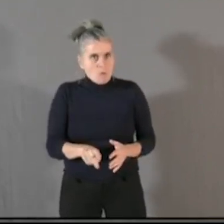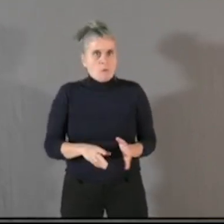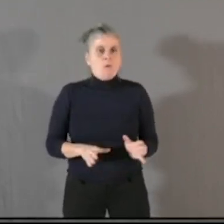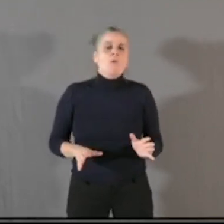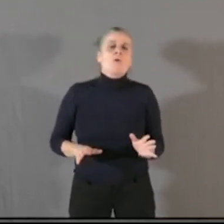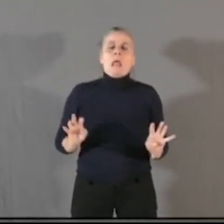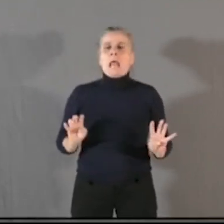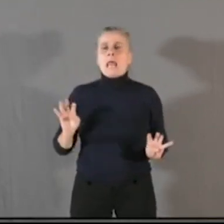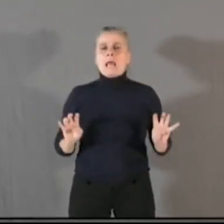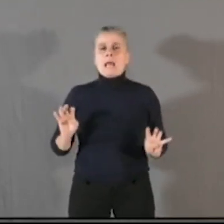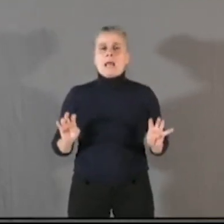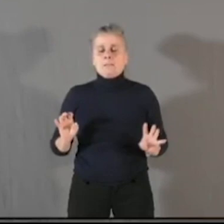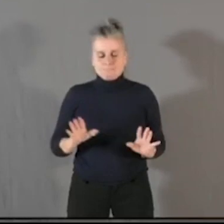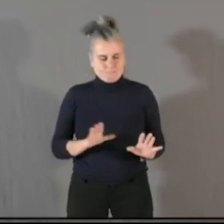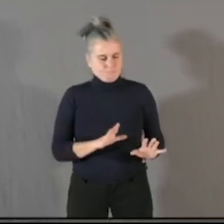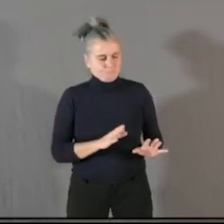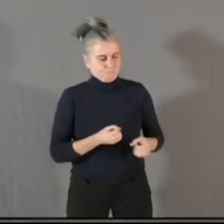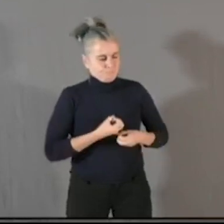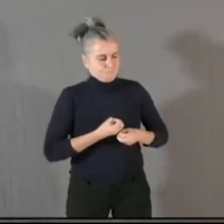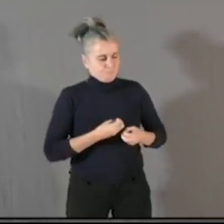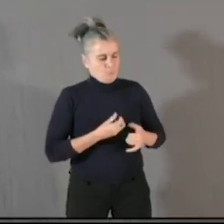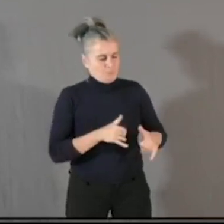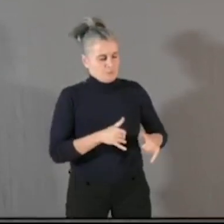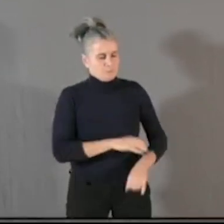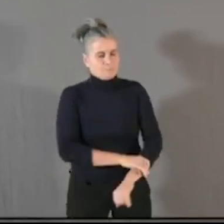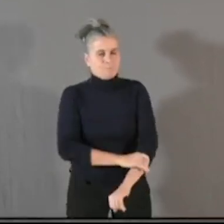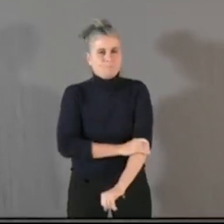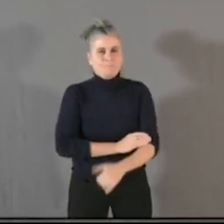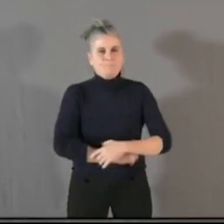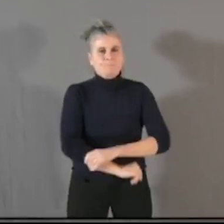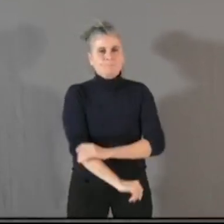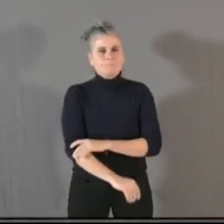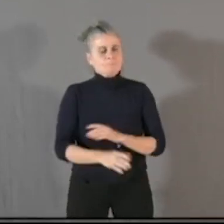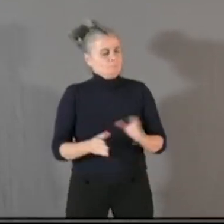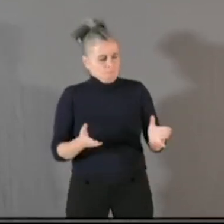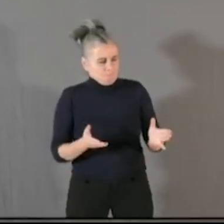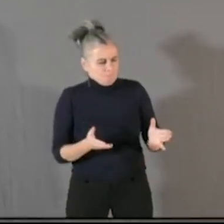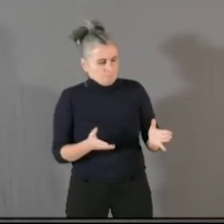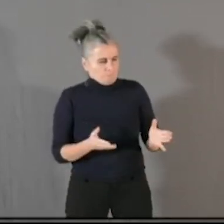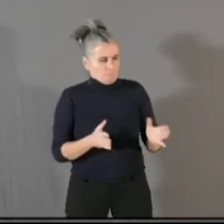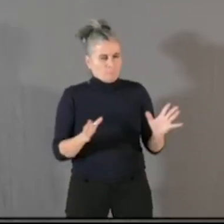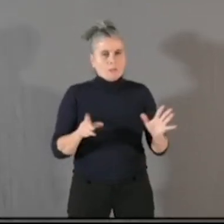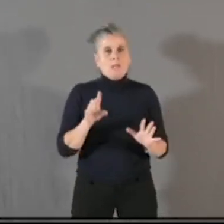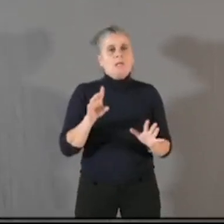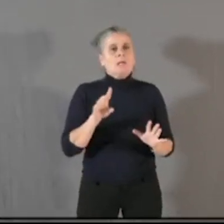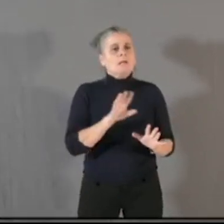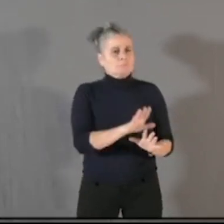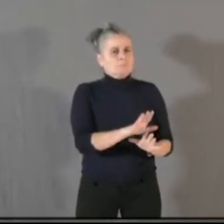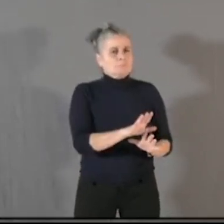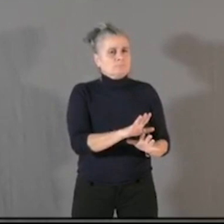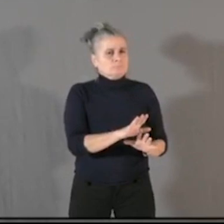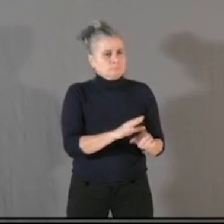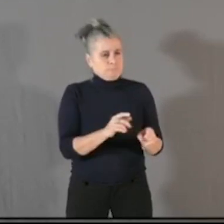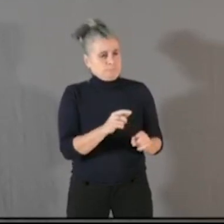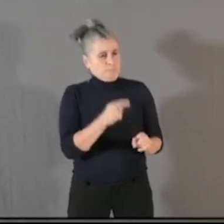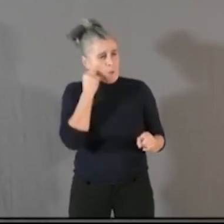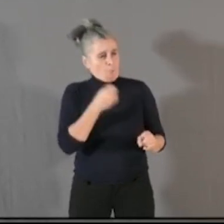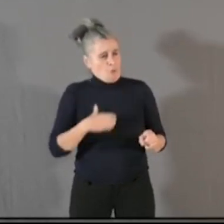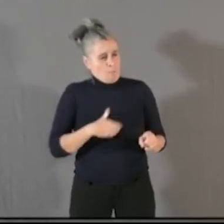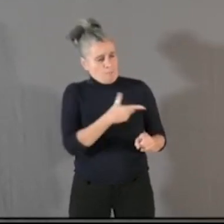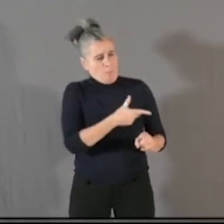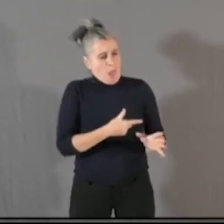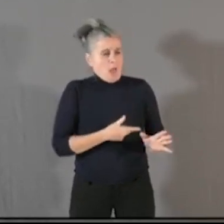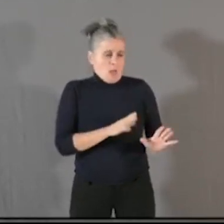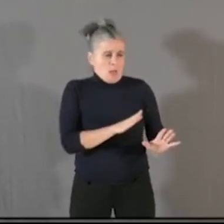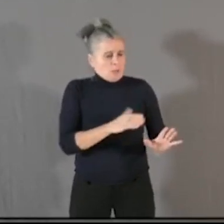Je termine. C'est pas tant que monsieur le maire ne m'a pas retiré la parole, souffrez, mesdames et messieurs,